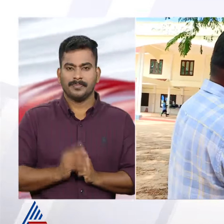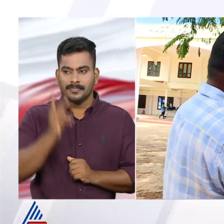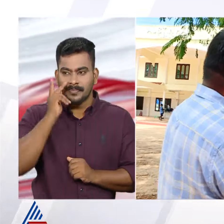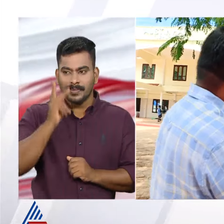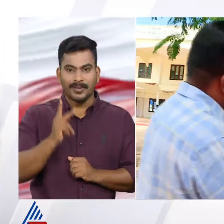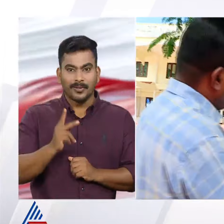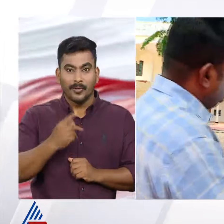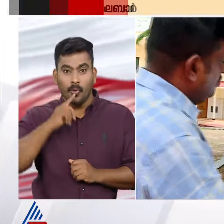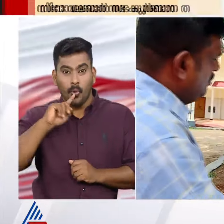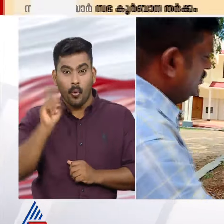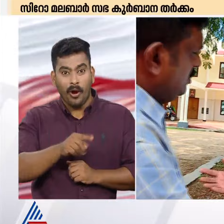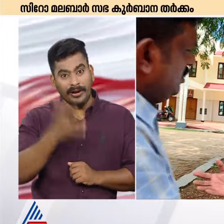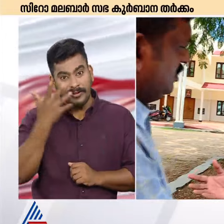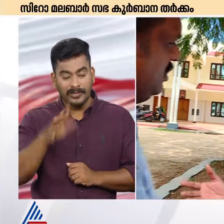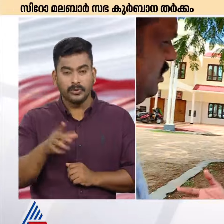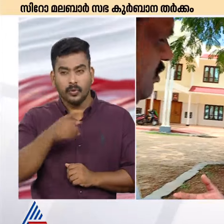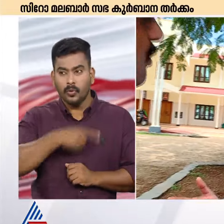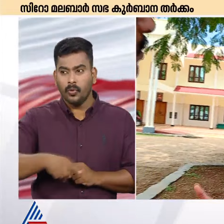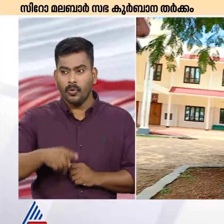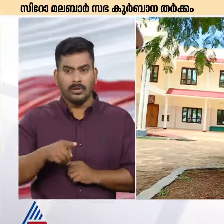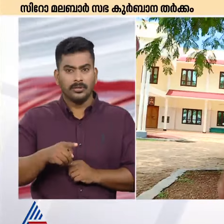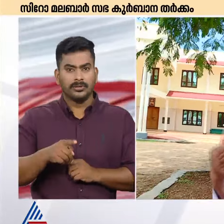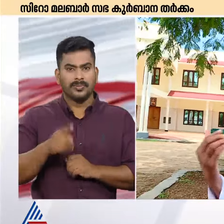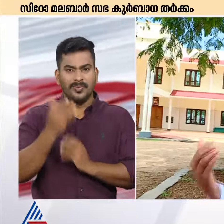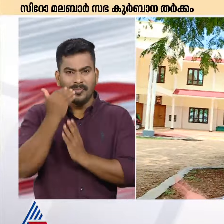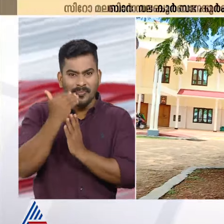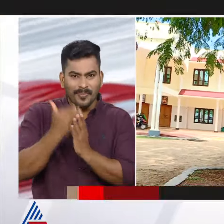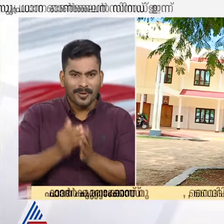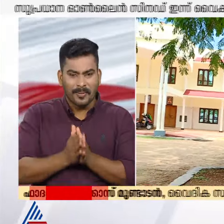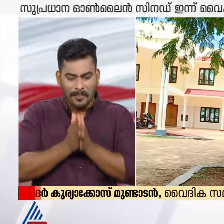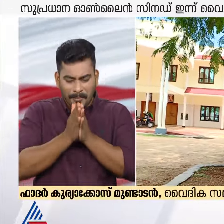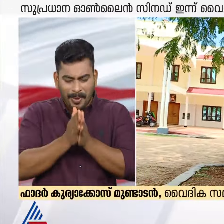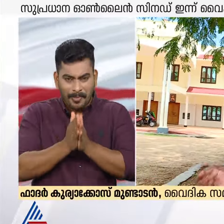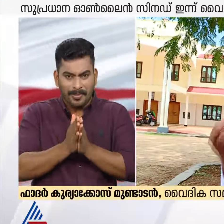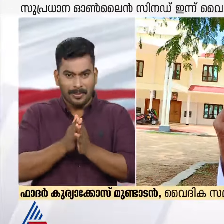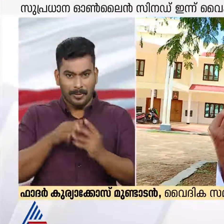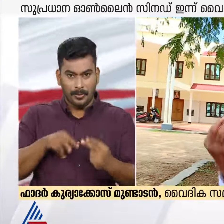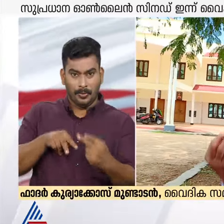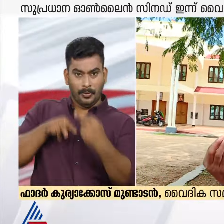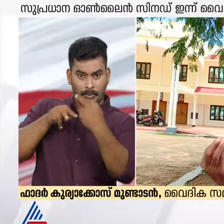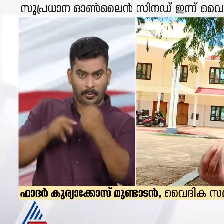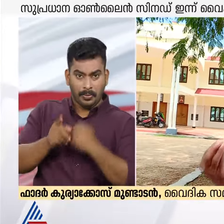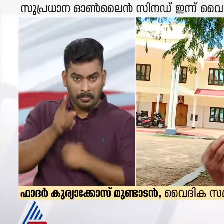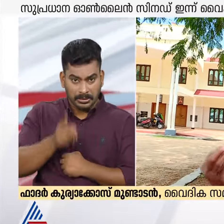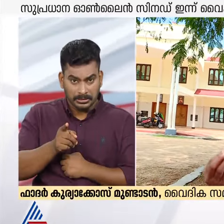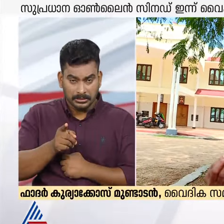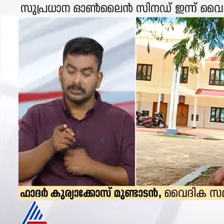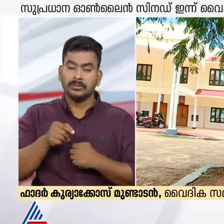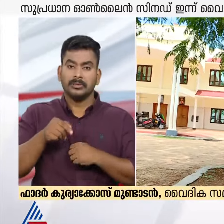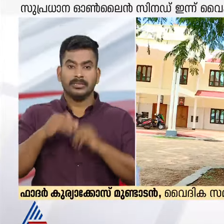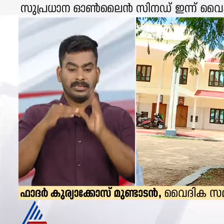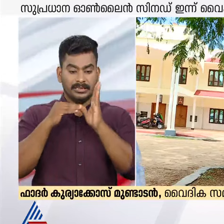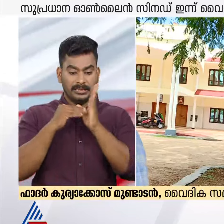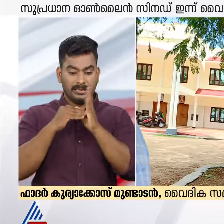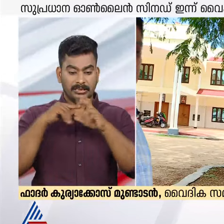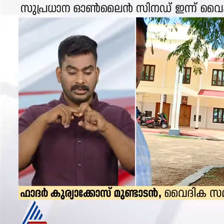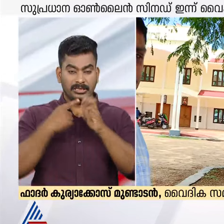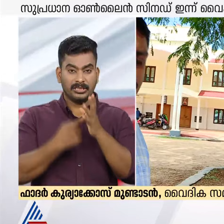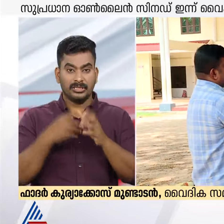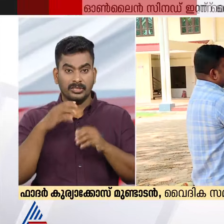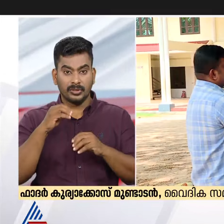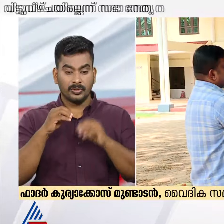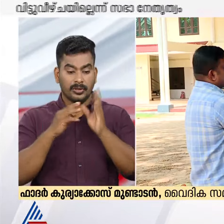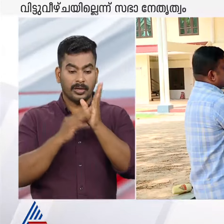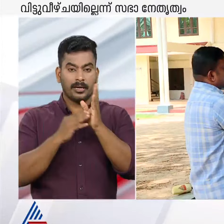സർക്കുലർ വന്നിട്ട് ഈ സർക്കുലർ എങ്ങും സ്വീകരിക്കപ്പെട്ടിട്ടില്ലല്ലോ, ജനങ്ങൾ മൊത്തം തള്ളിക്കളയുകയാണല്ലോ. ഇതെങ്കിലും ഒരു സന്ദേശമായിട്ട് സിറോ മലബാർ സിനഡ് സ്വീകരിക്കട്ടെ എന്നാണ്